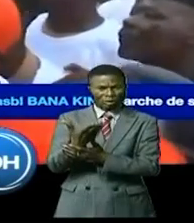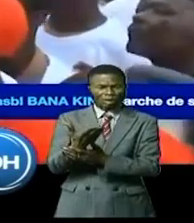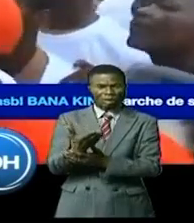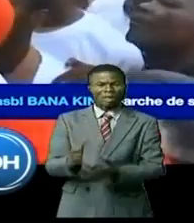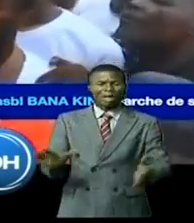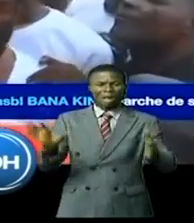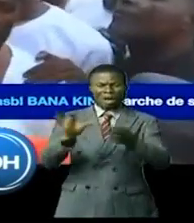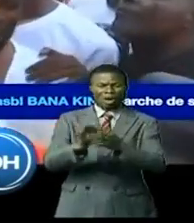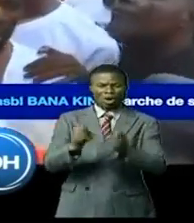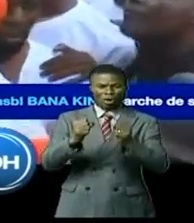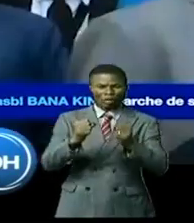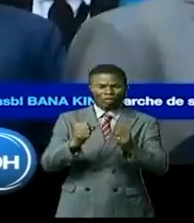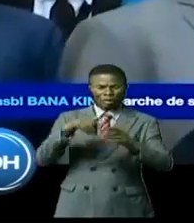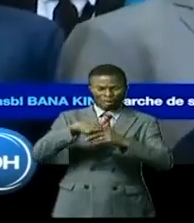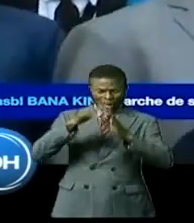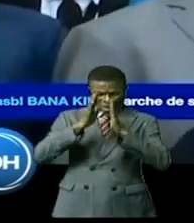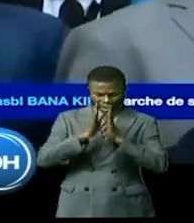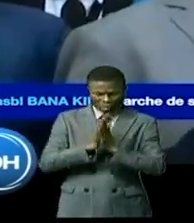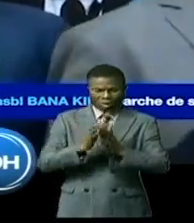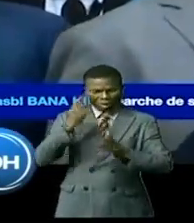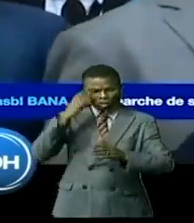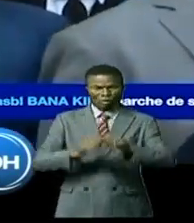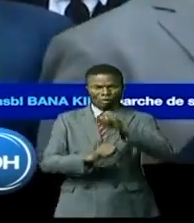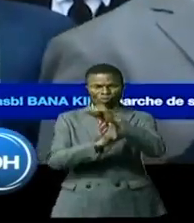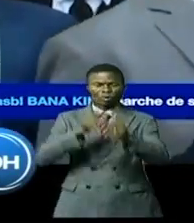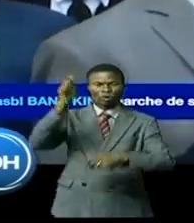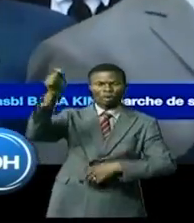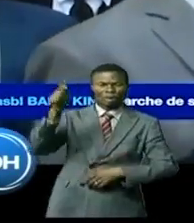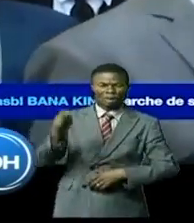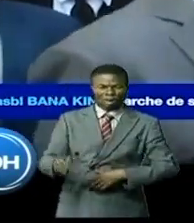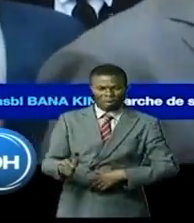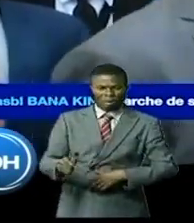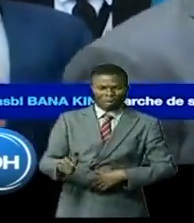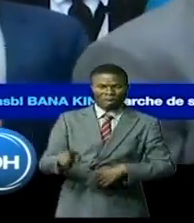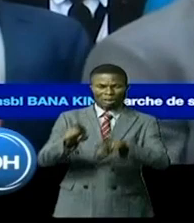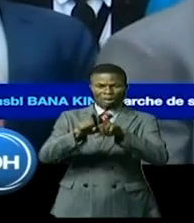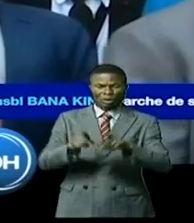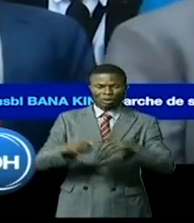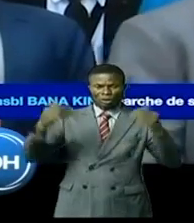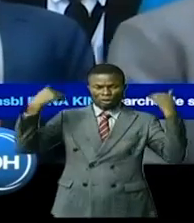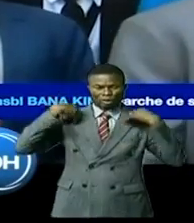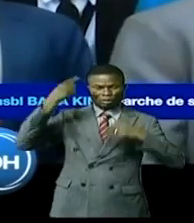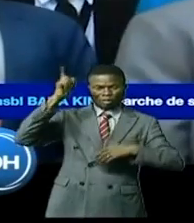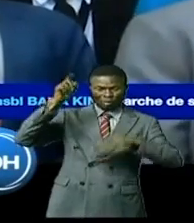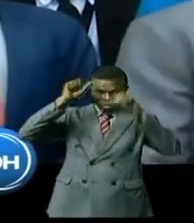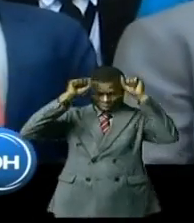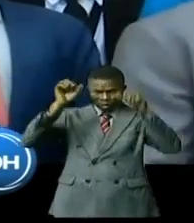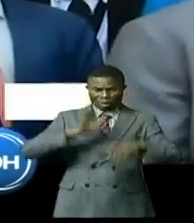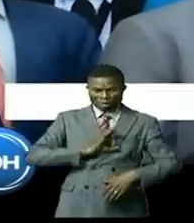leurs forces dans la prière pour soutenir les FRDC et leur commandant suprême.